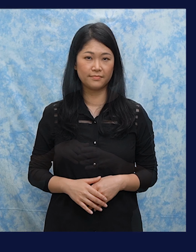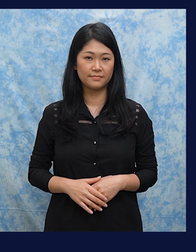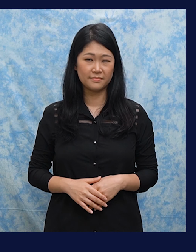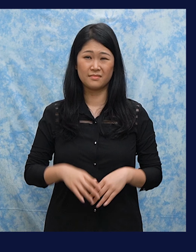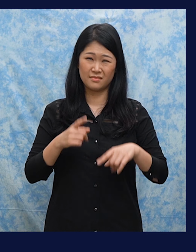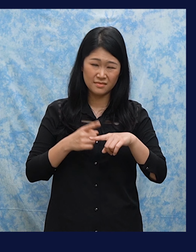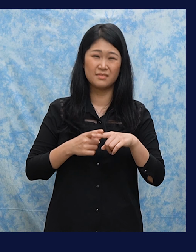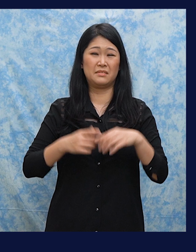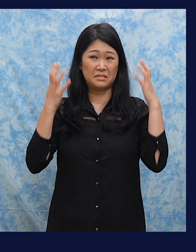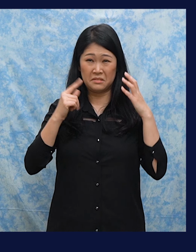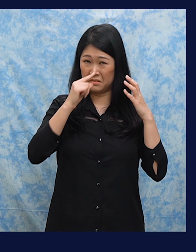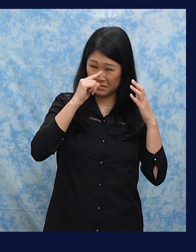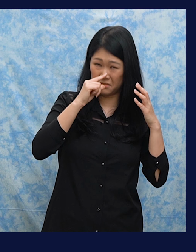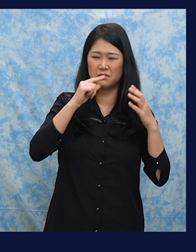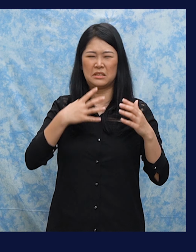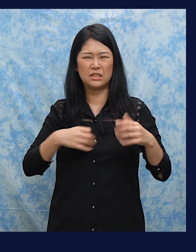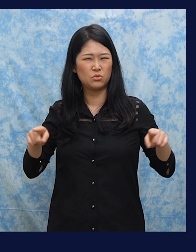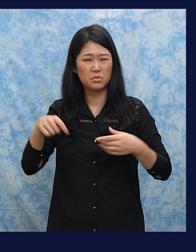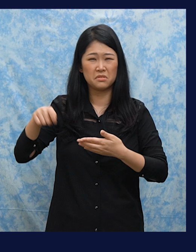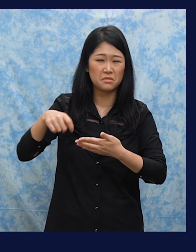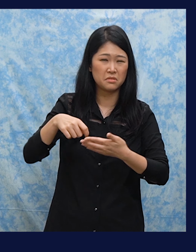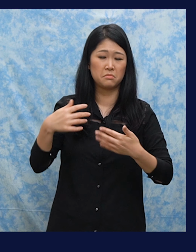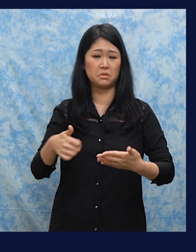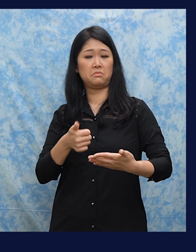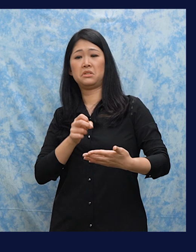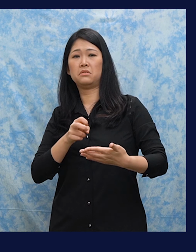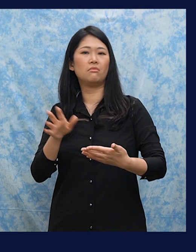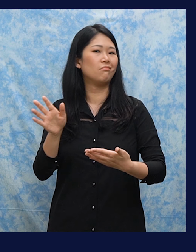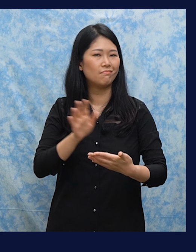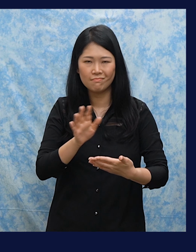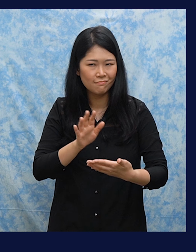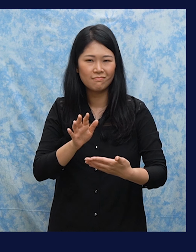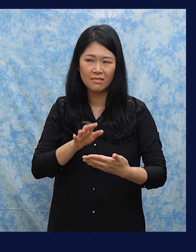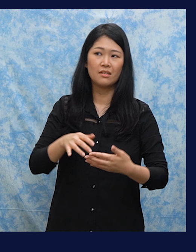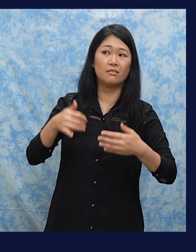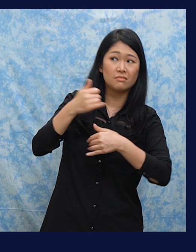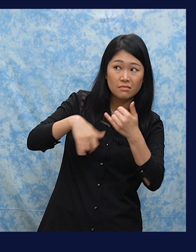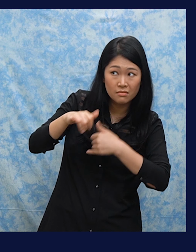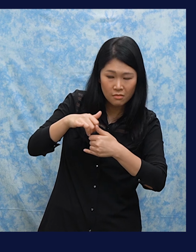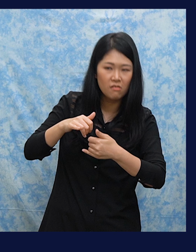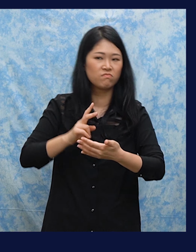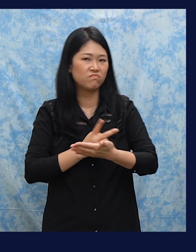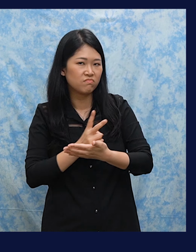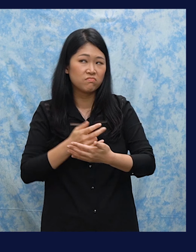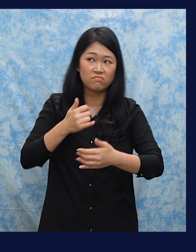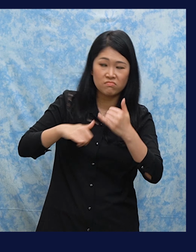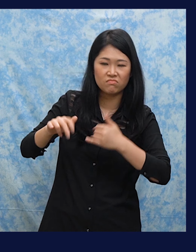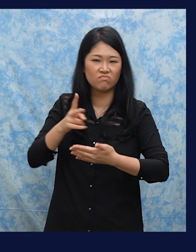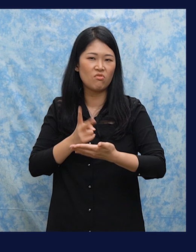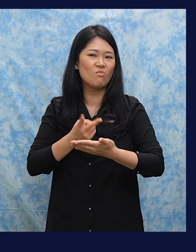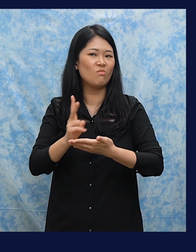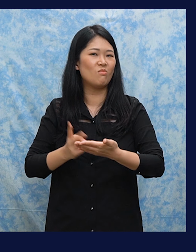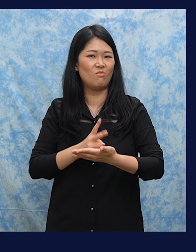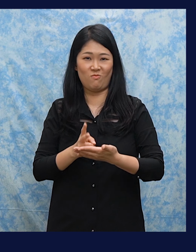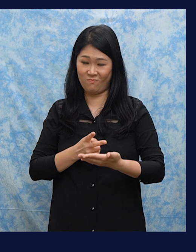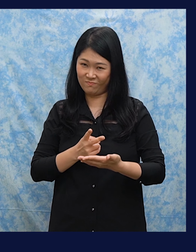其實當 J.S. 巴克寫好他的受難曲之後，並不是一成不變的，在之後重新將他演出的